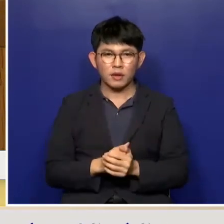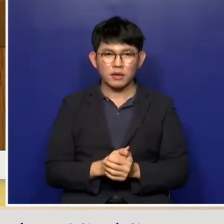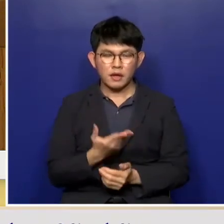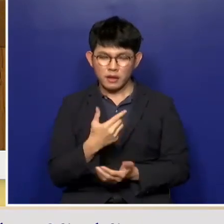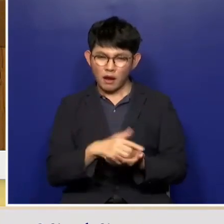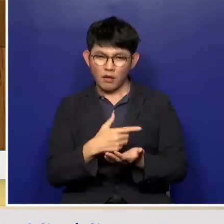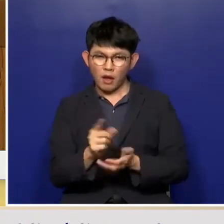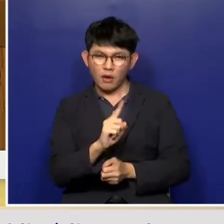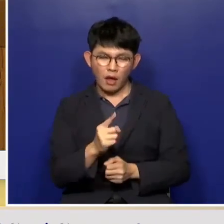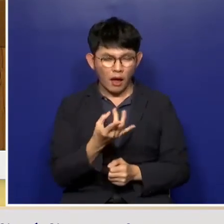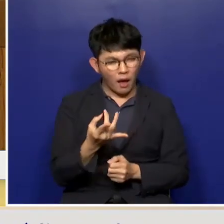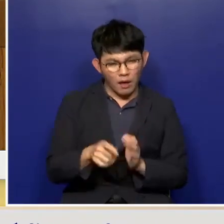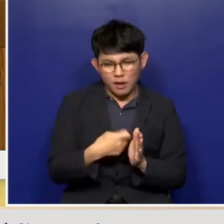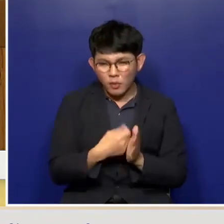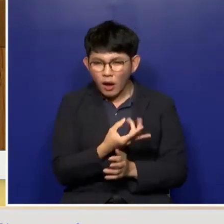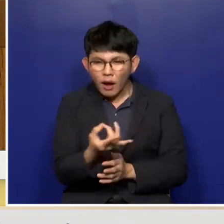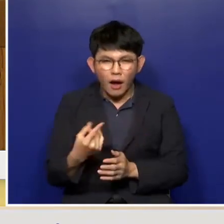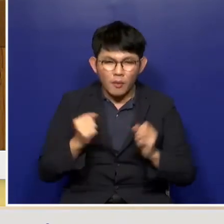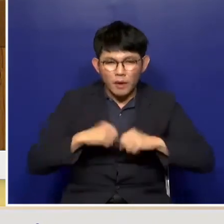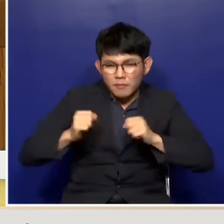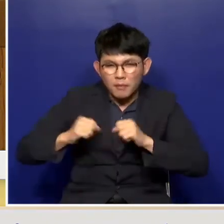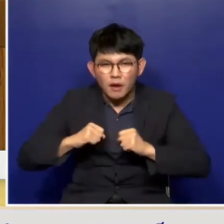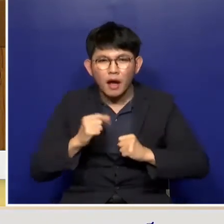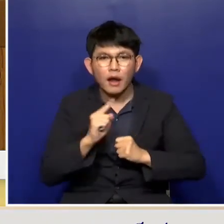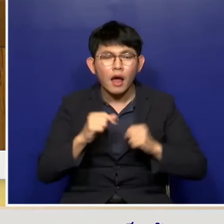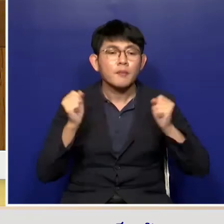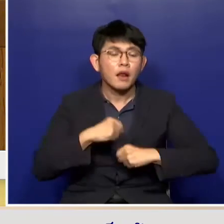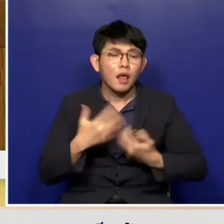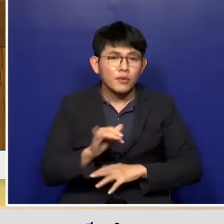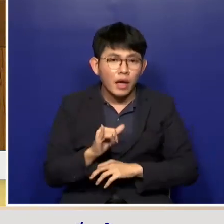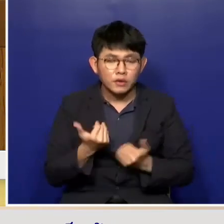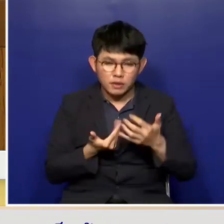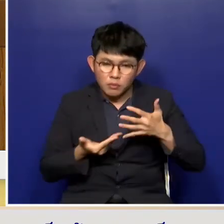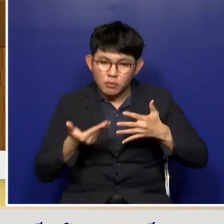หลาค